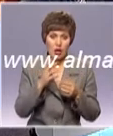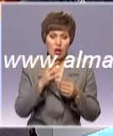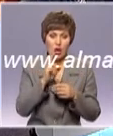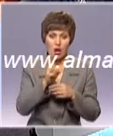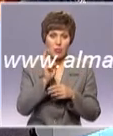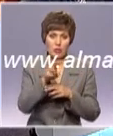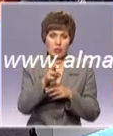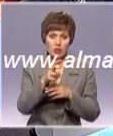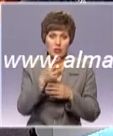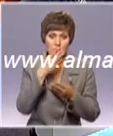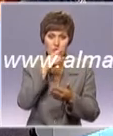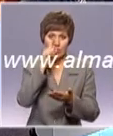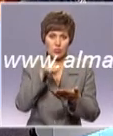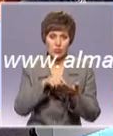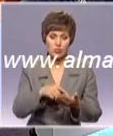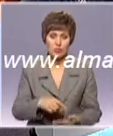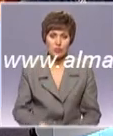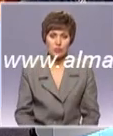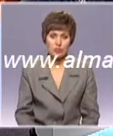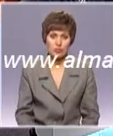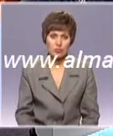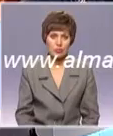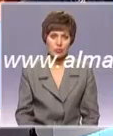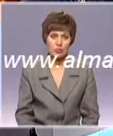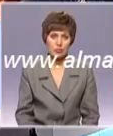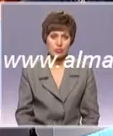болады? Рахмет, түсінікті. Көп балалы ана